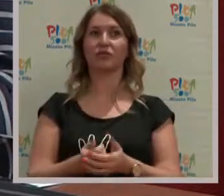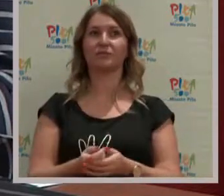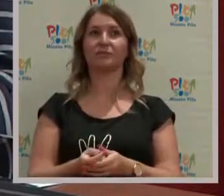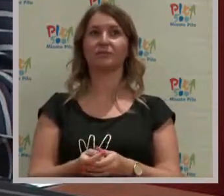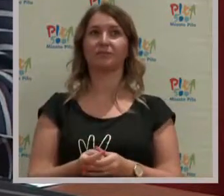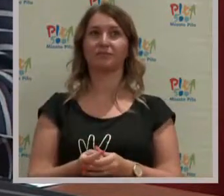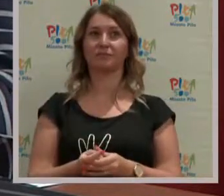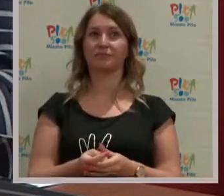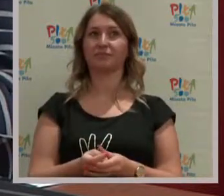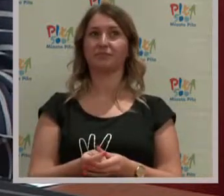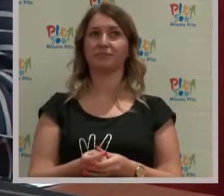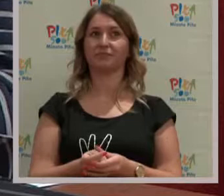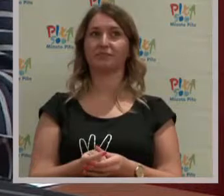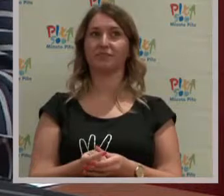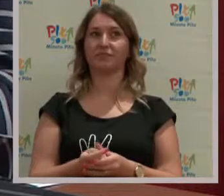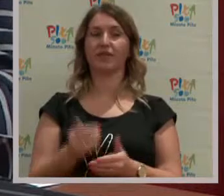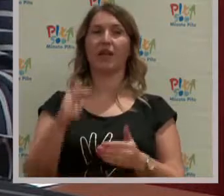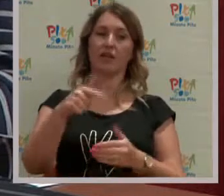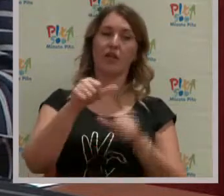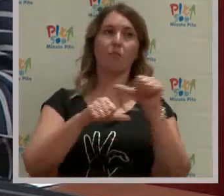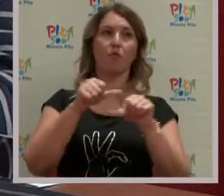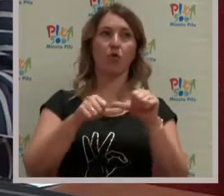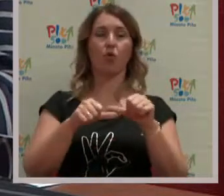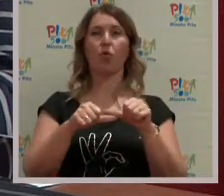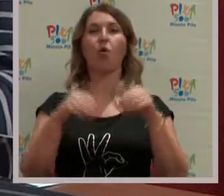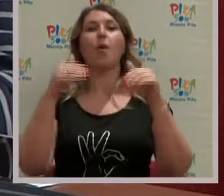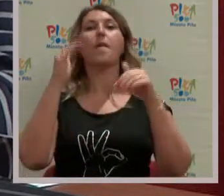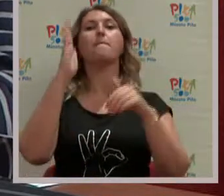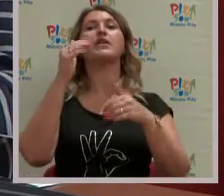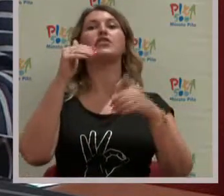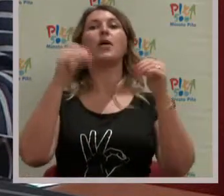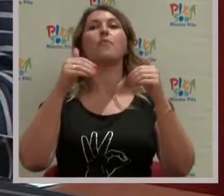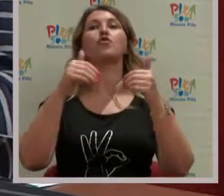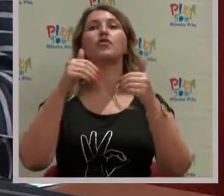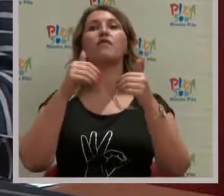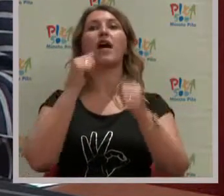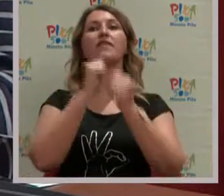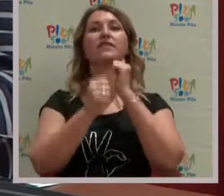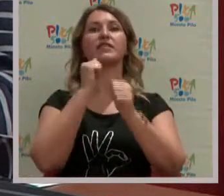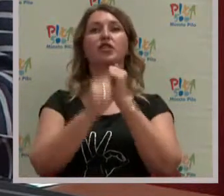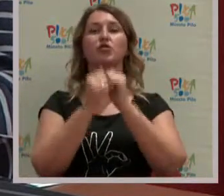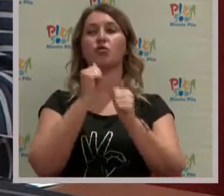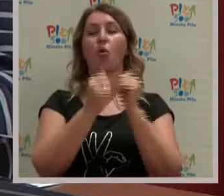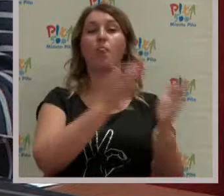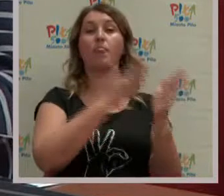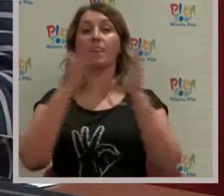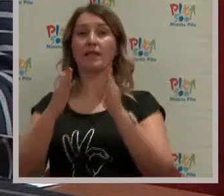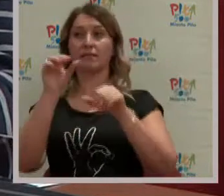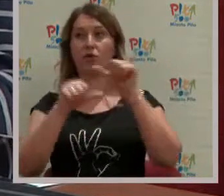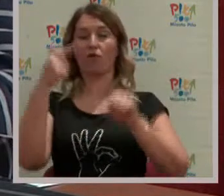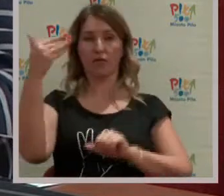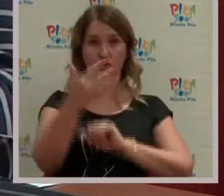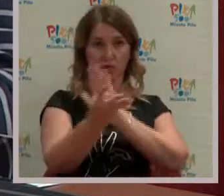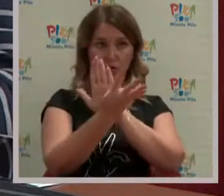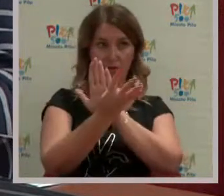i prac zrealizowanych w bieżącym roku będzie możliwa do sfinansowania w styczniu następnego roku czyli w